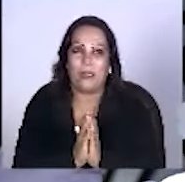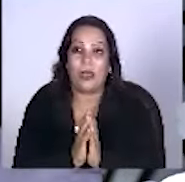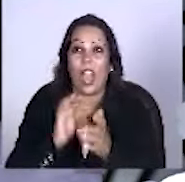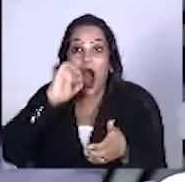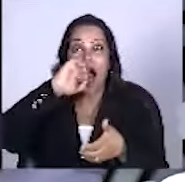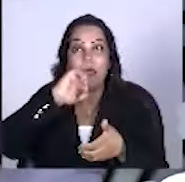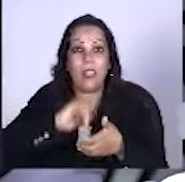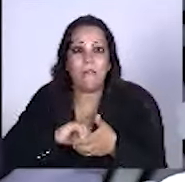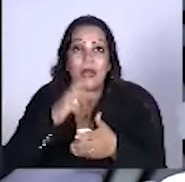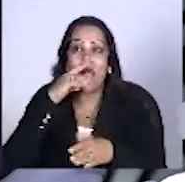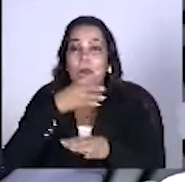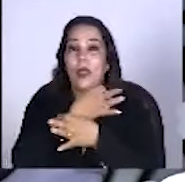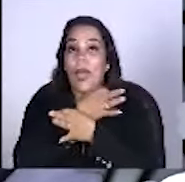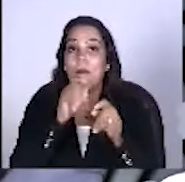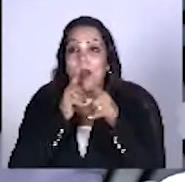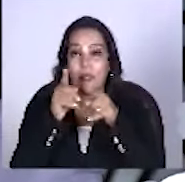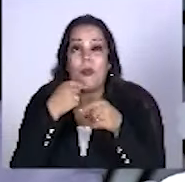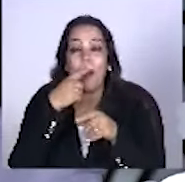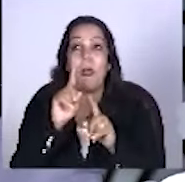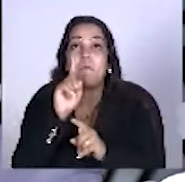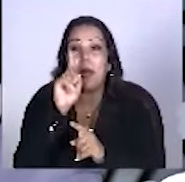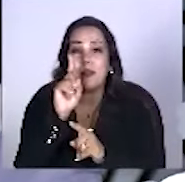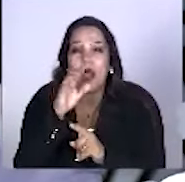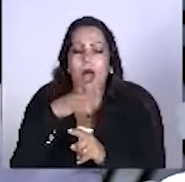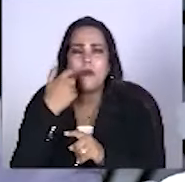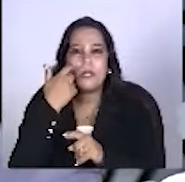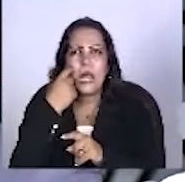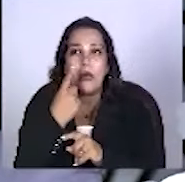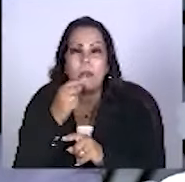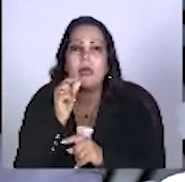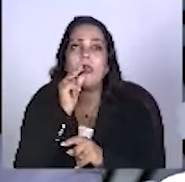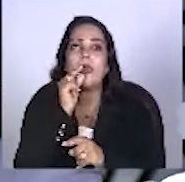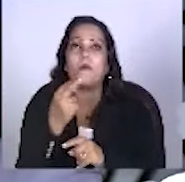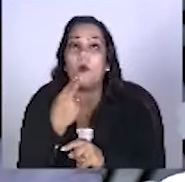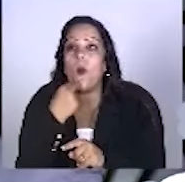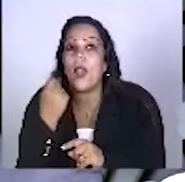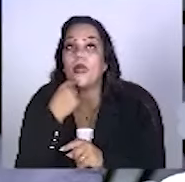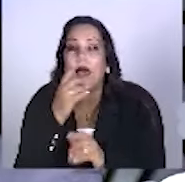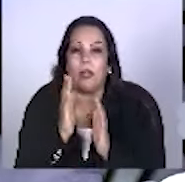اتفق في كل اللي قلتيه. انما انا عايز اقف مع عباره هو قالها.